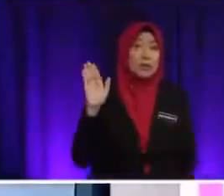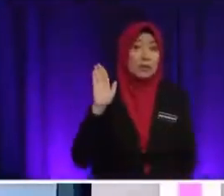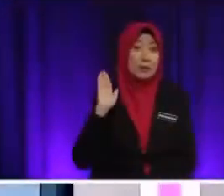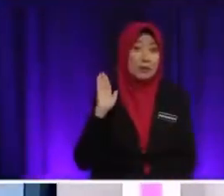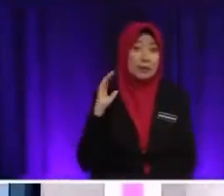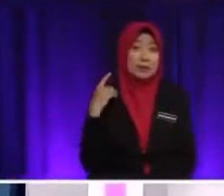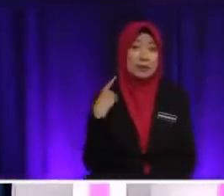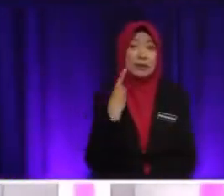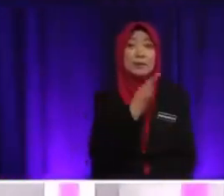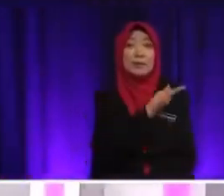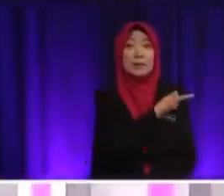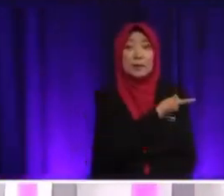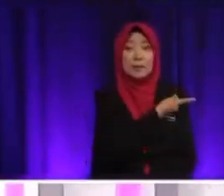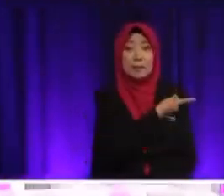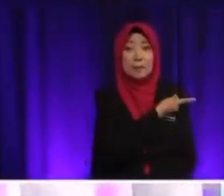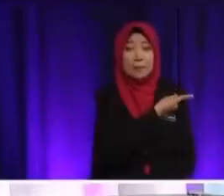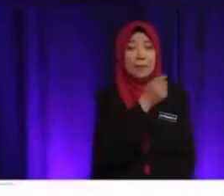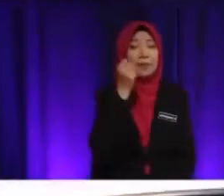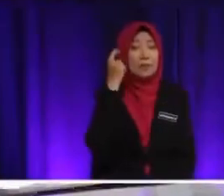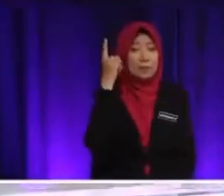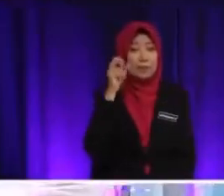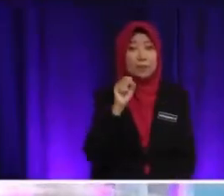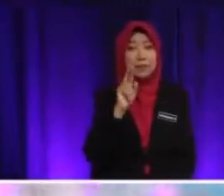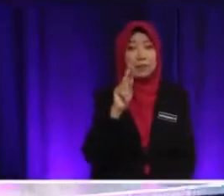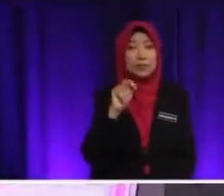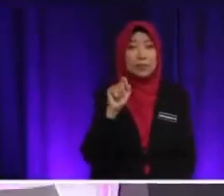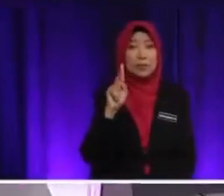ikrar kita. Ikrar kita memahami sunnatullah.